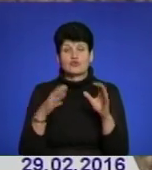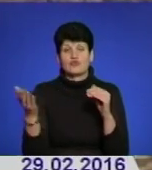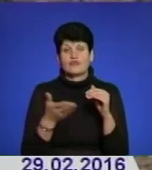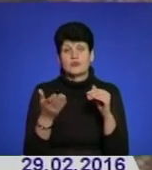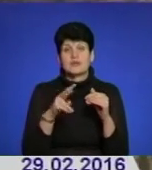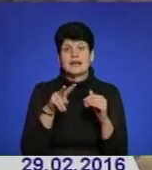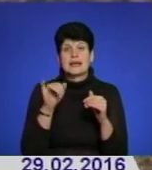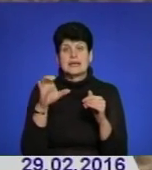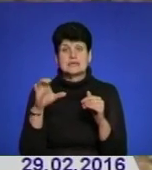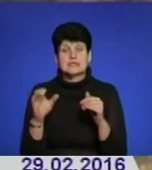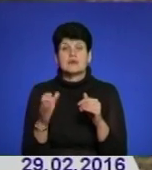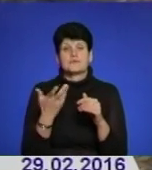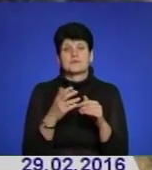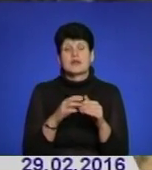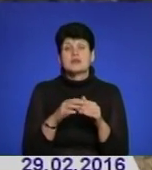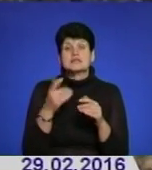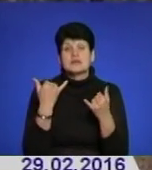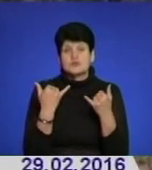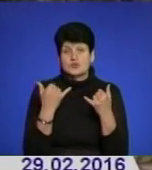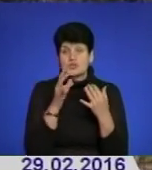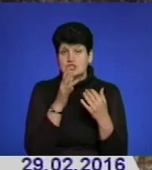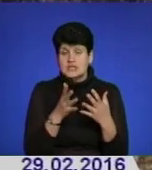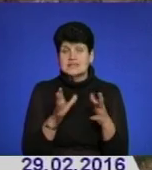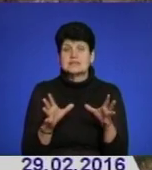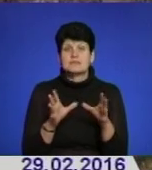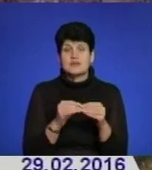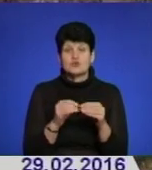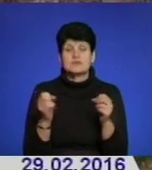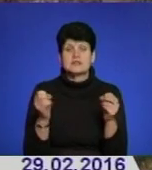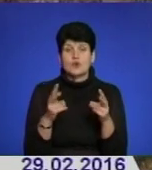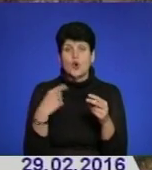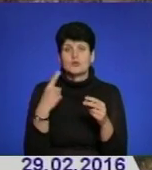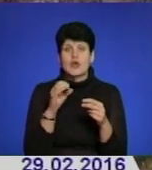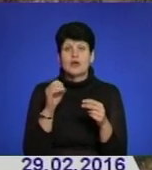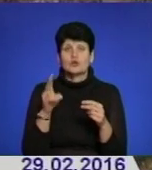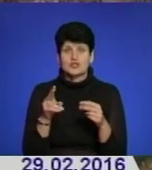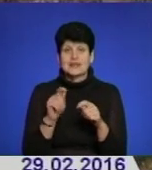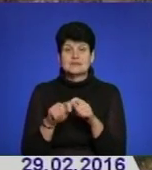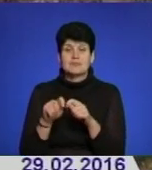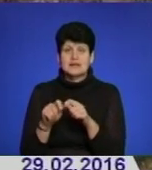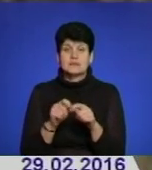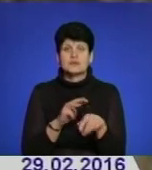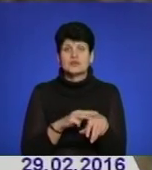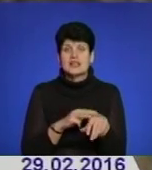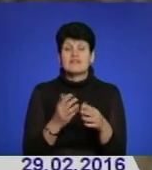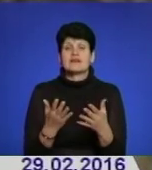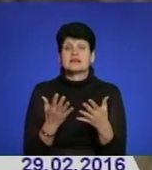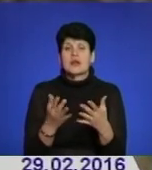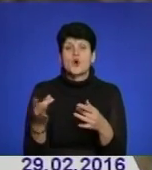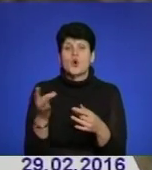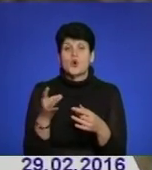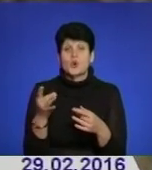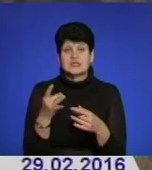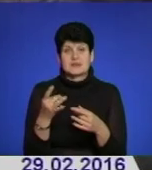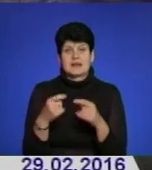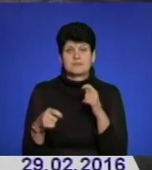246 Кримінального кодексу України. На даний час спільно із спеціалістами обласної екологічної інспекції правоохоронці встановлюють розміри